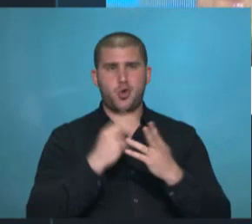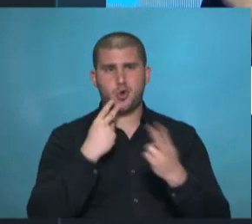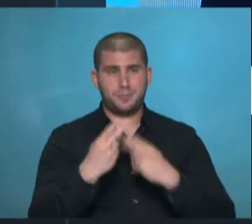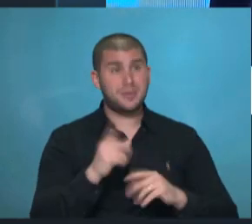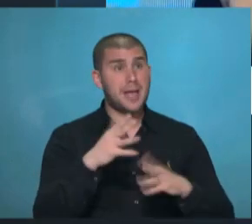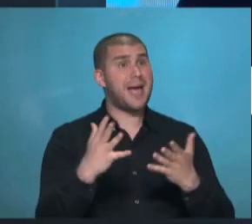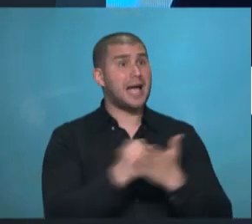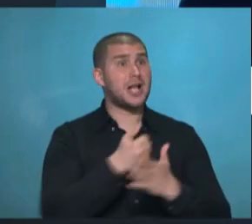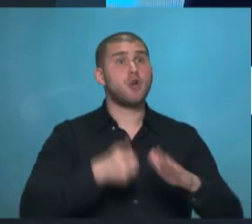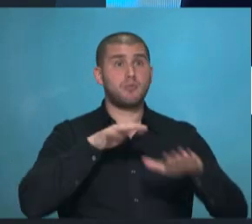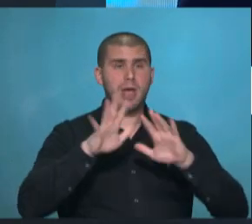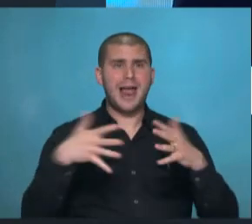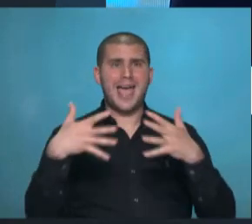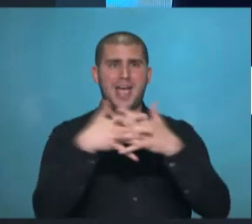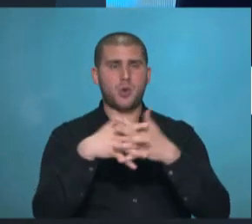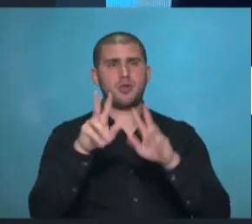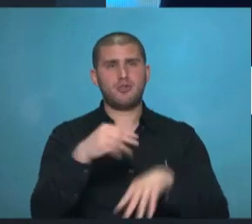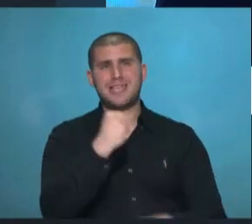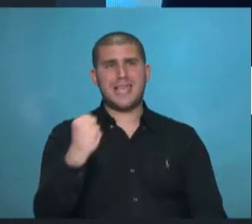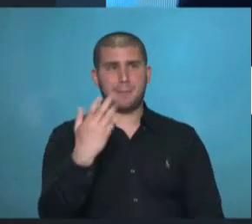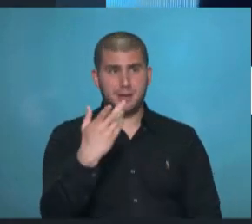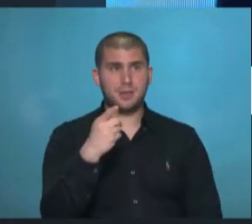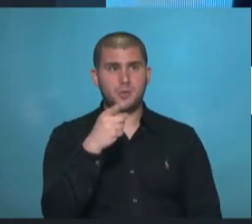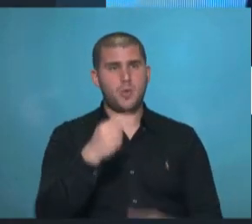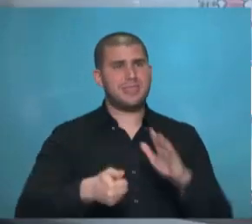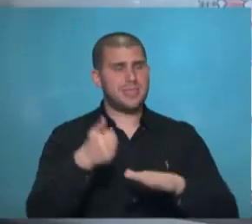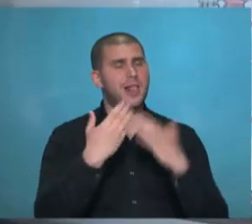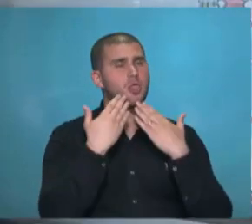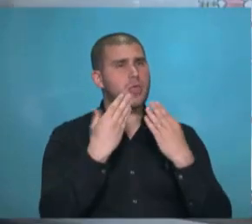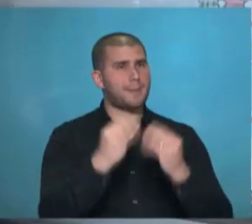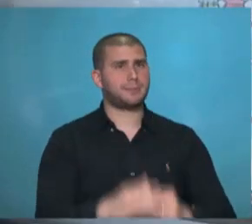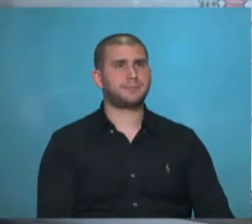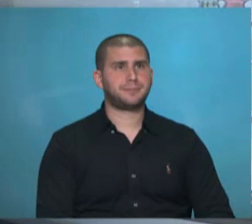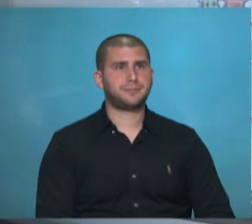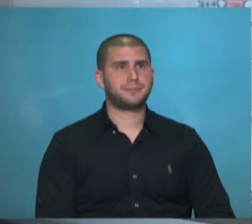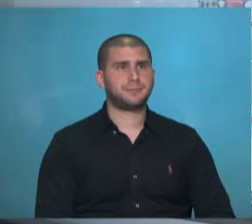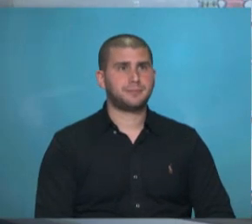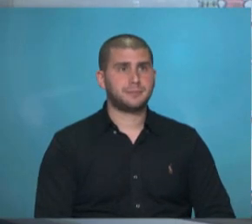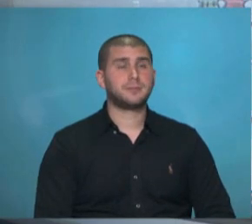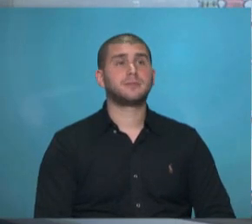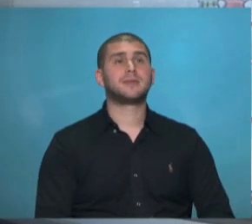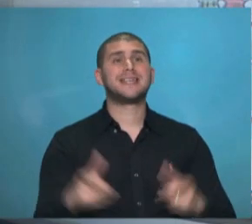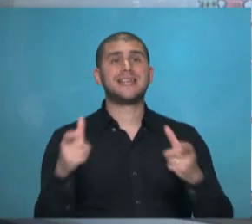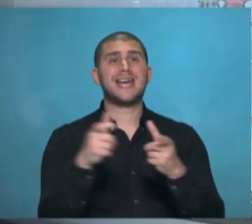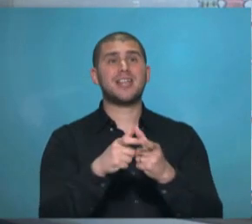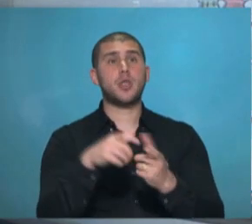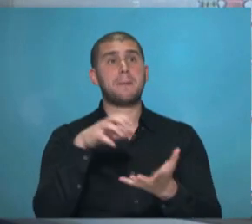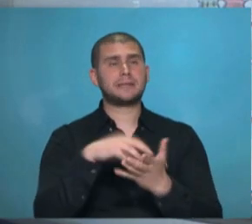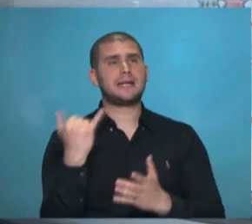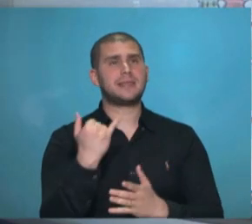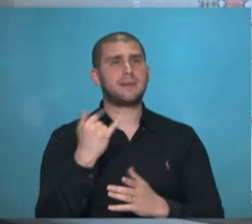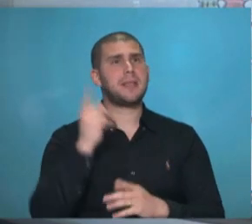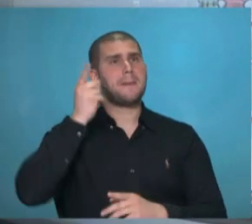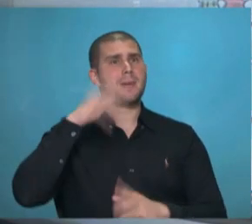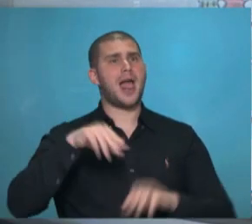לראש הממשלה על האיחוד הזה בימין שהוא ניהל. תודה רבה, זאב. אז מפלגות מרכז תמיד מאיימות על השלטון